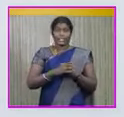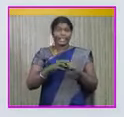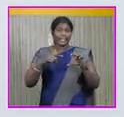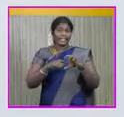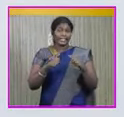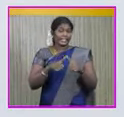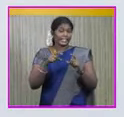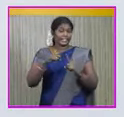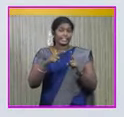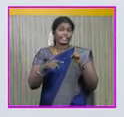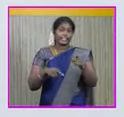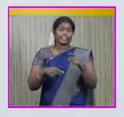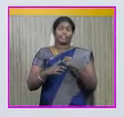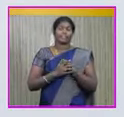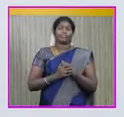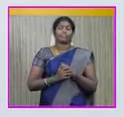இஏடியில்